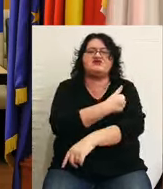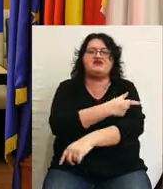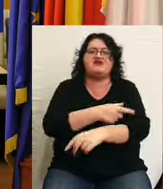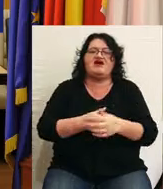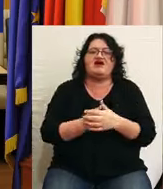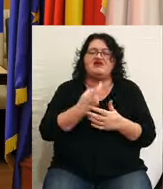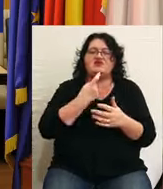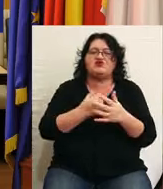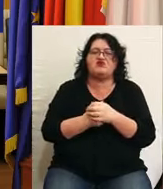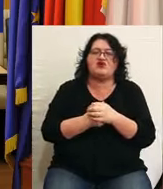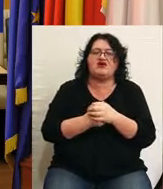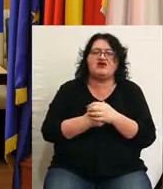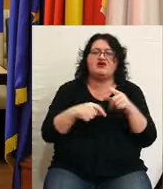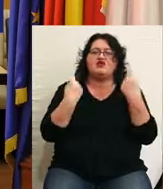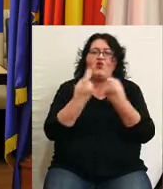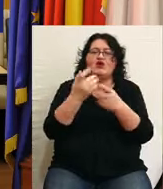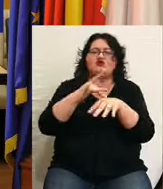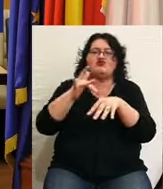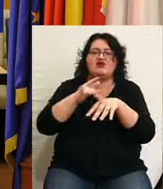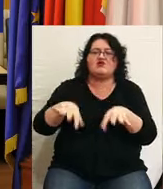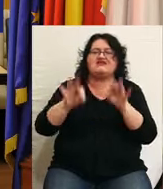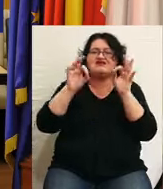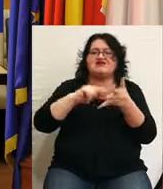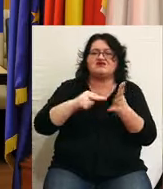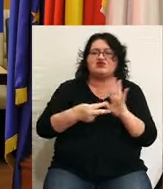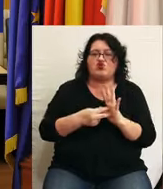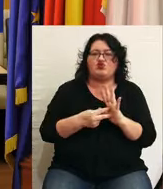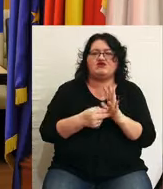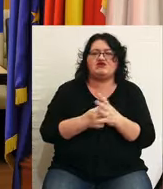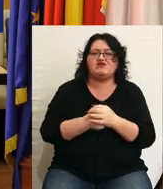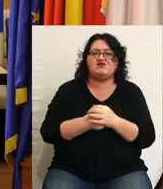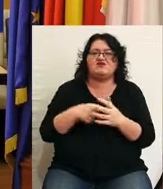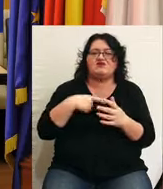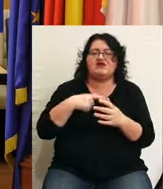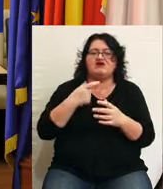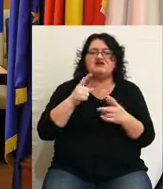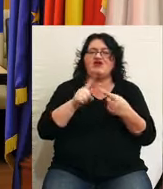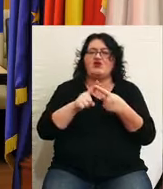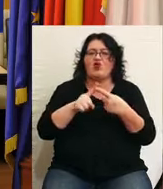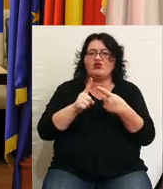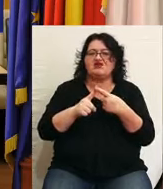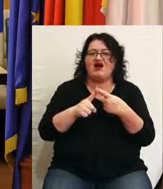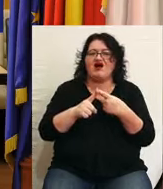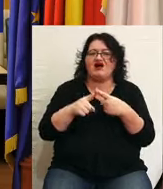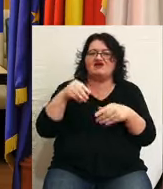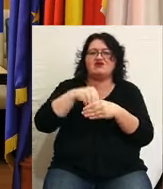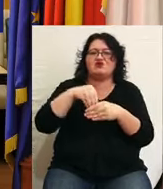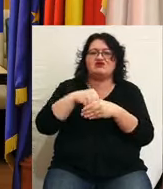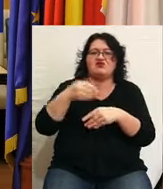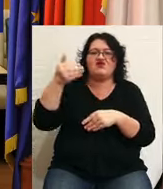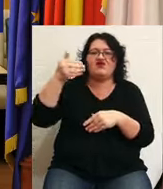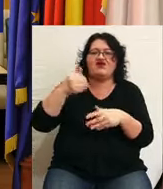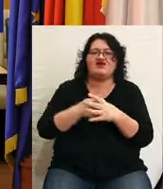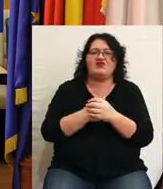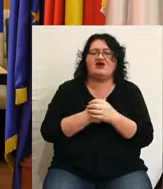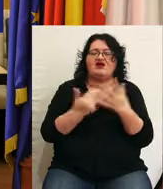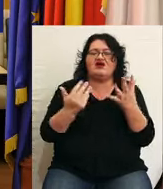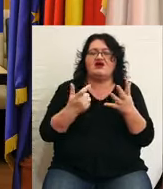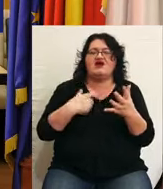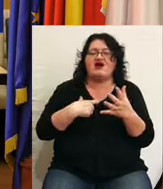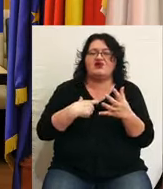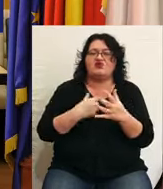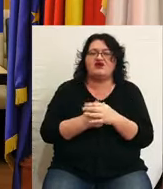Timișoara. Noi încercăm să găsim, suntem în contact inclusiv cu firme care ar